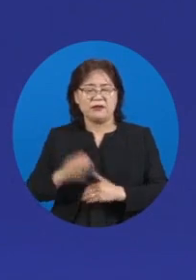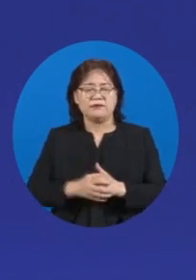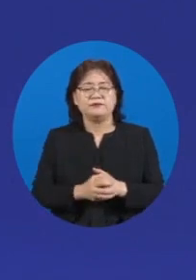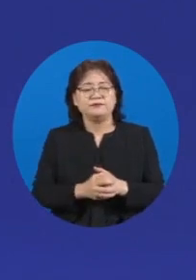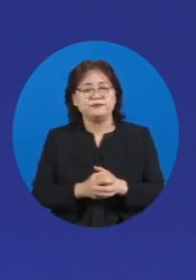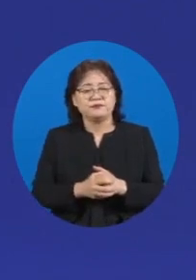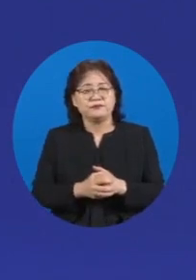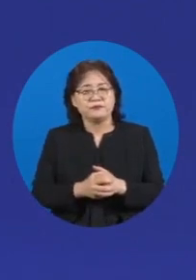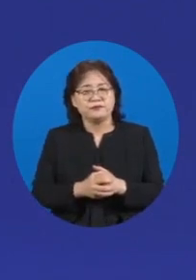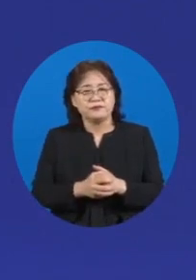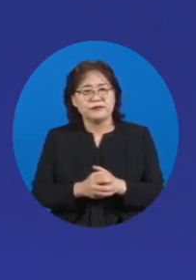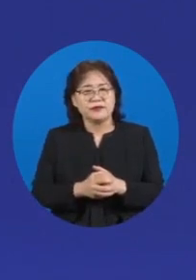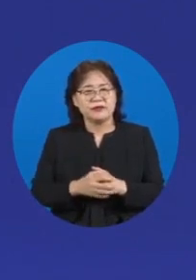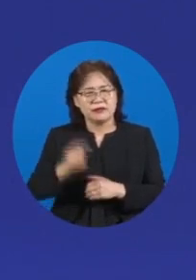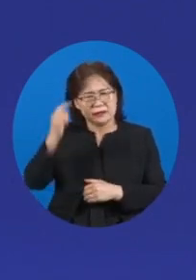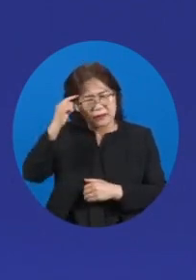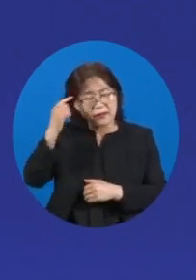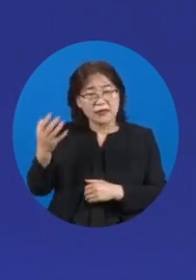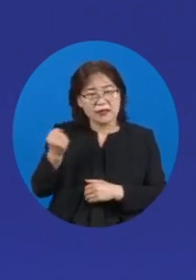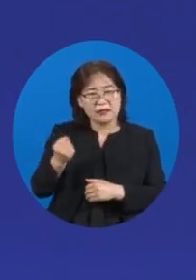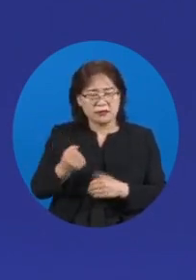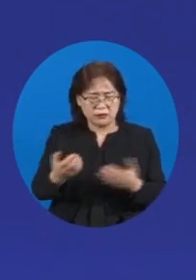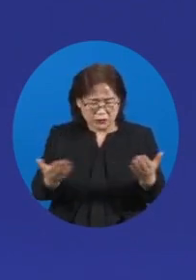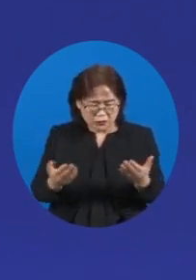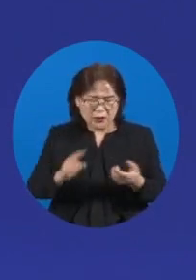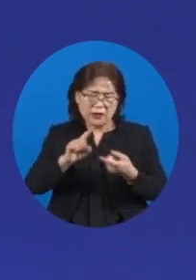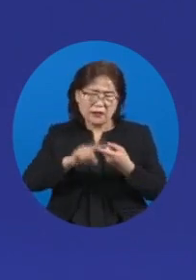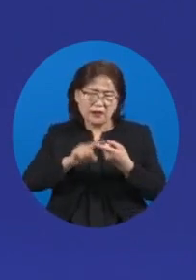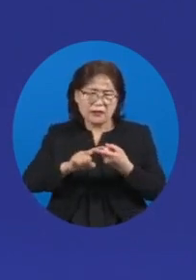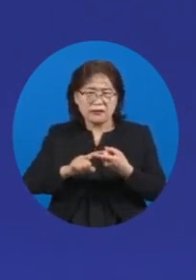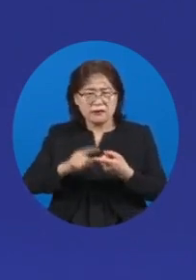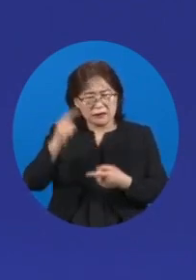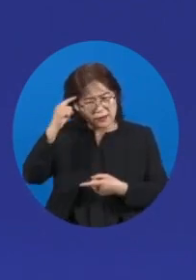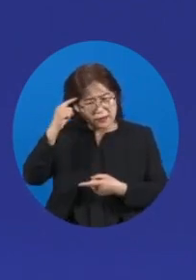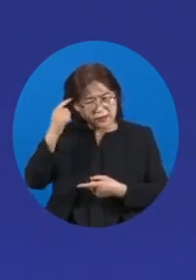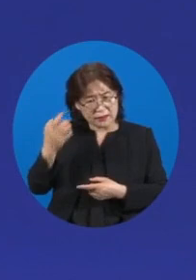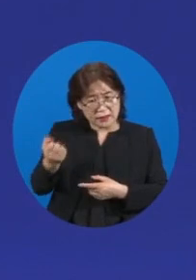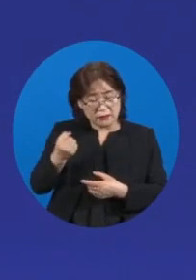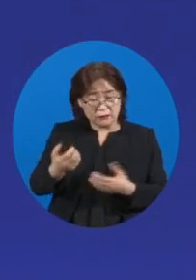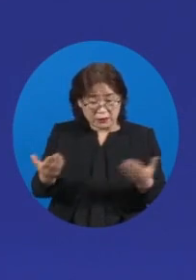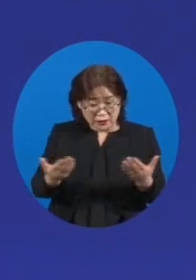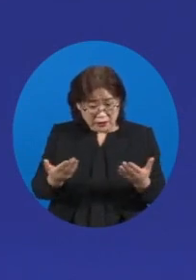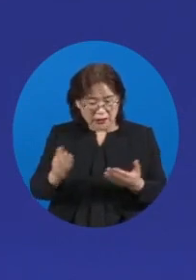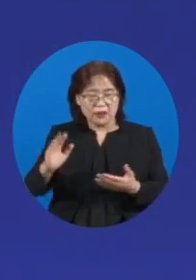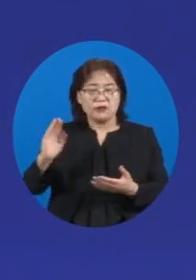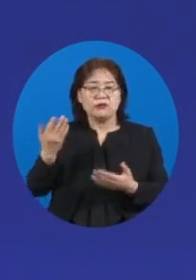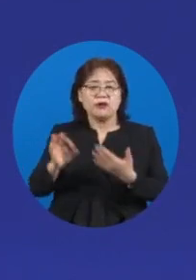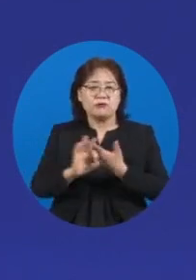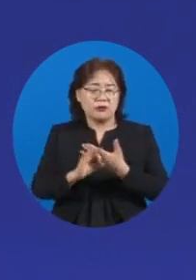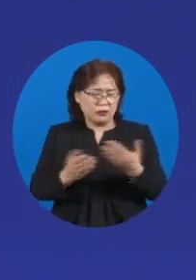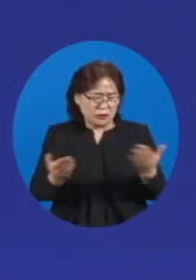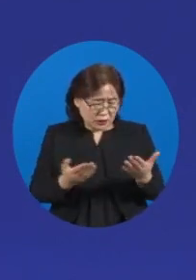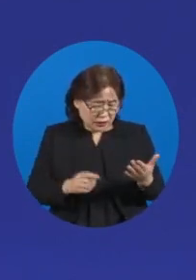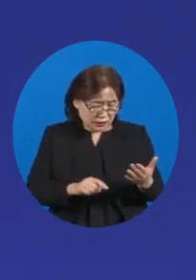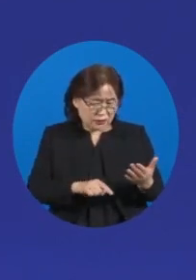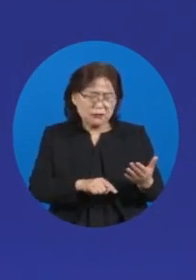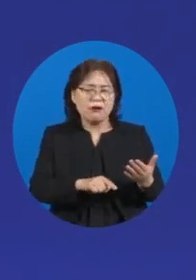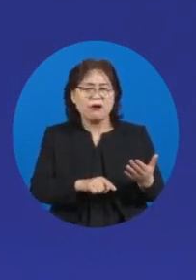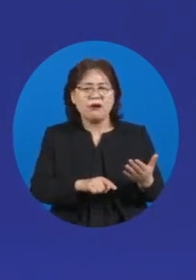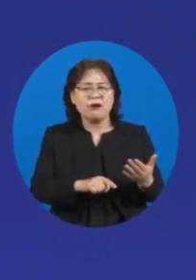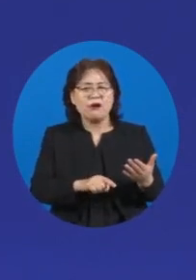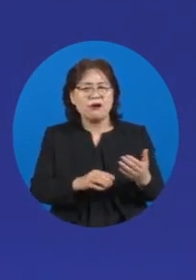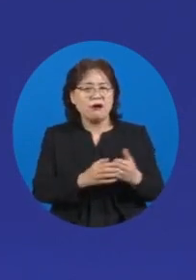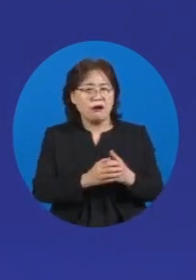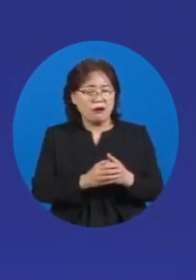여러분 우리가 이런 정신을 가지고 이런 노동이란 가치관을 가지고 일을 하게 되면 일을 하는 것 자체가 우리에게